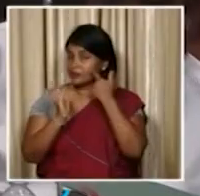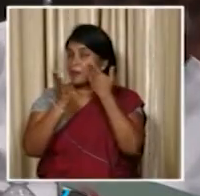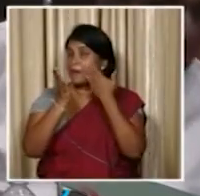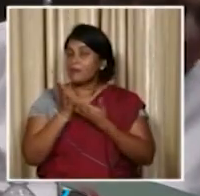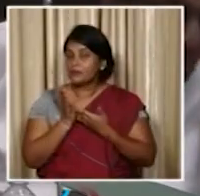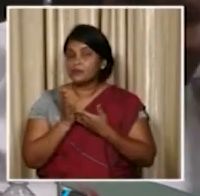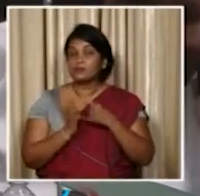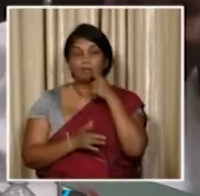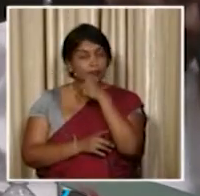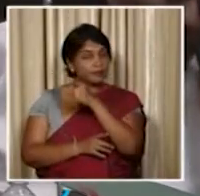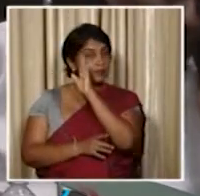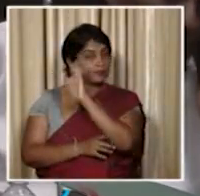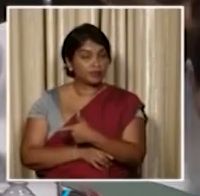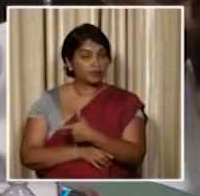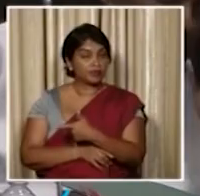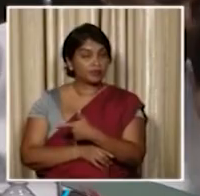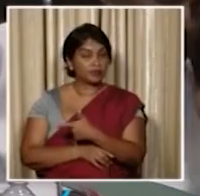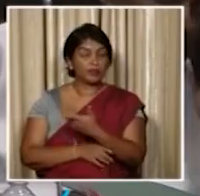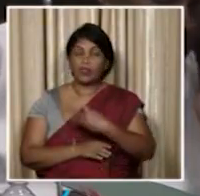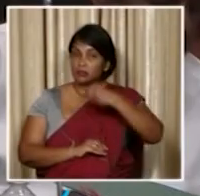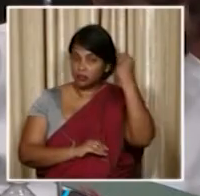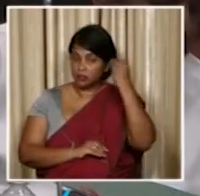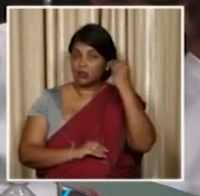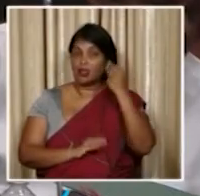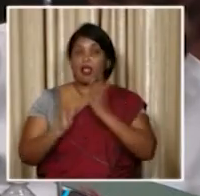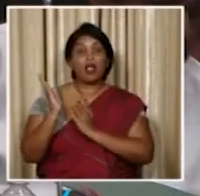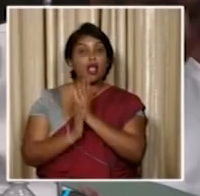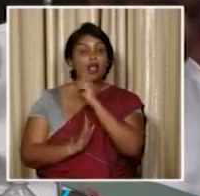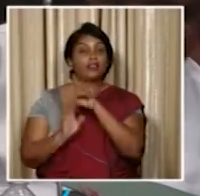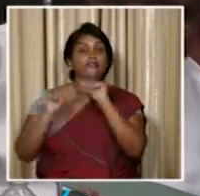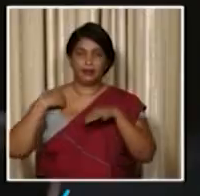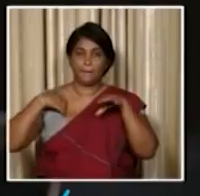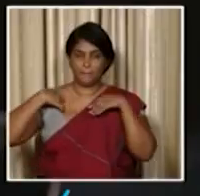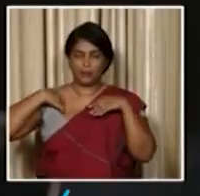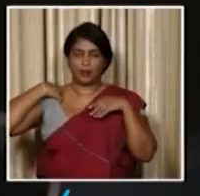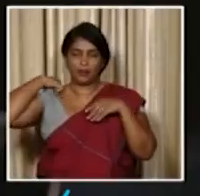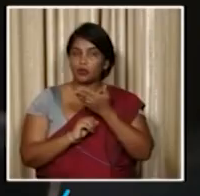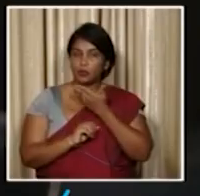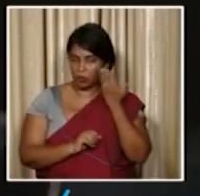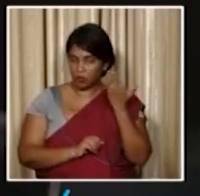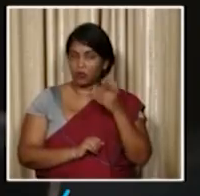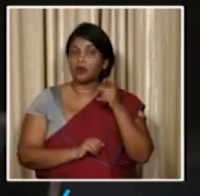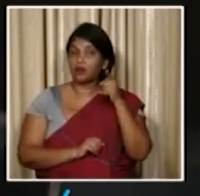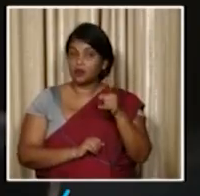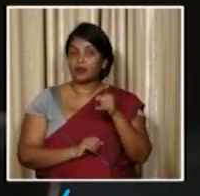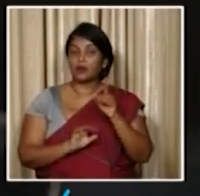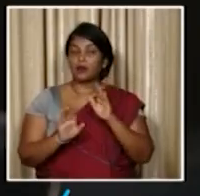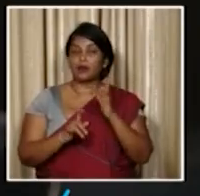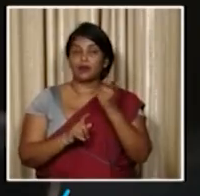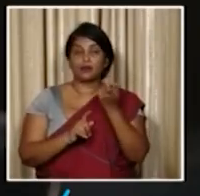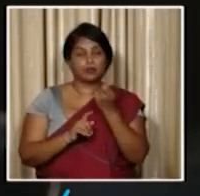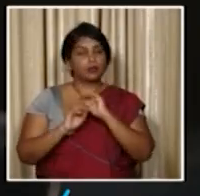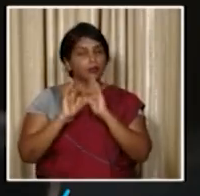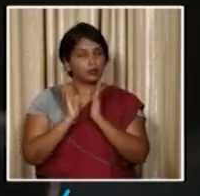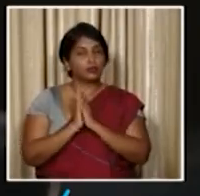ඒ අයට ඒ අයගේ පඩිය වැඩි කරගන්න අයිතිය තියෙන්නේ මොන වගන්තියද කියලා 23.1 ඔවුන්ගේ පාරිශ්‍රමික ඇතුළුව